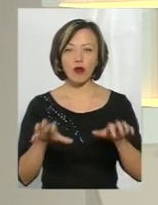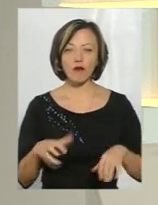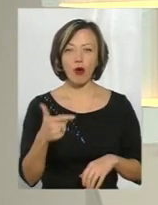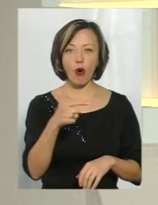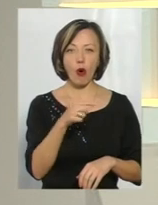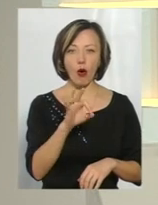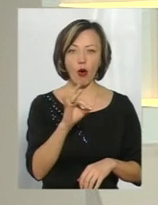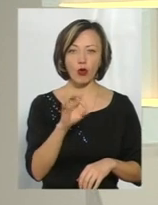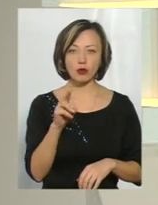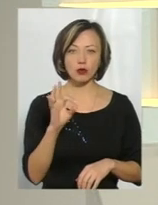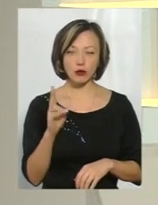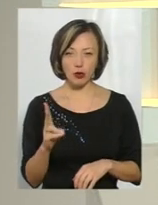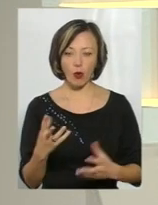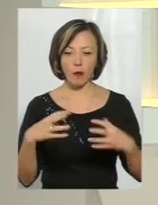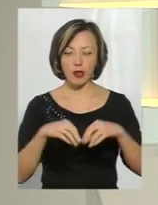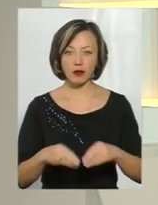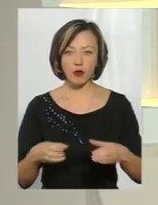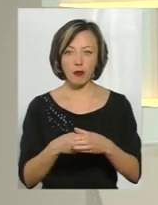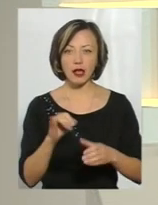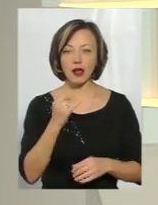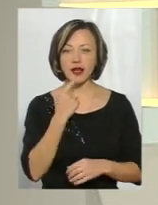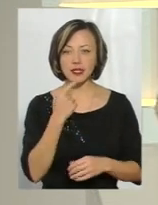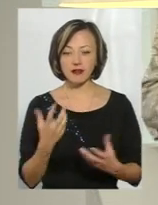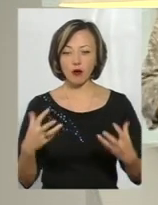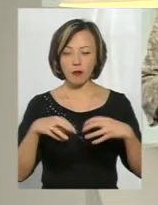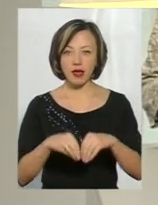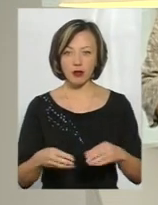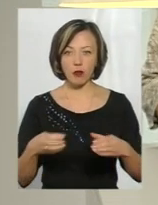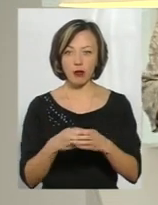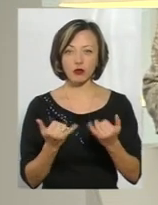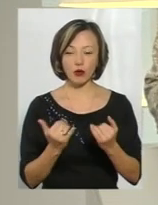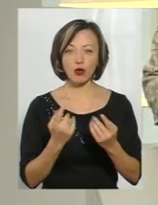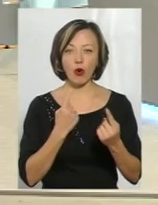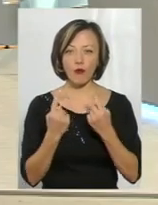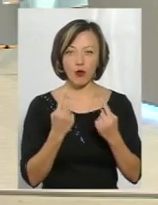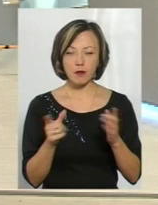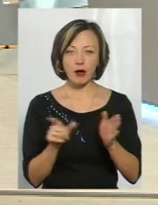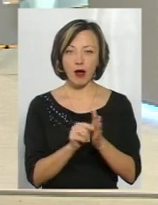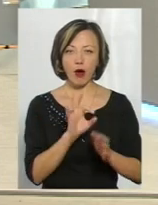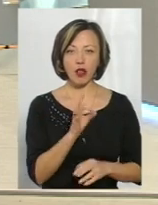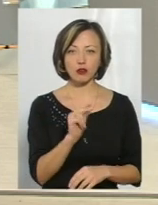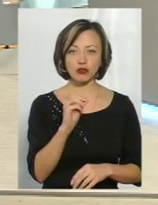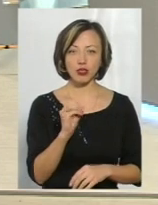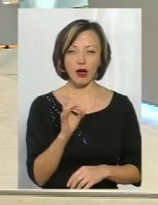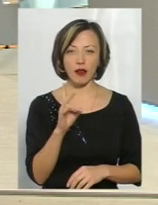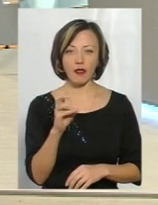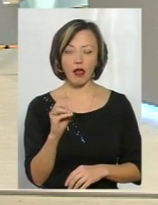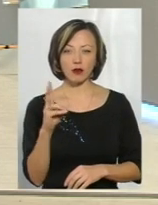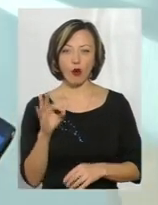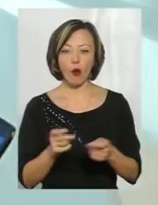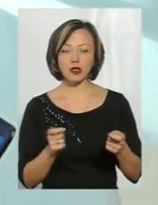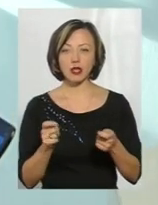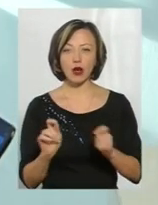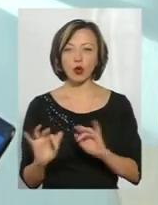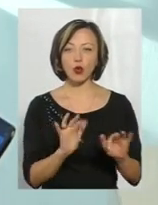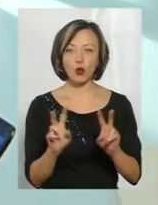Городоцькій об'єднаній тергромаді та в Красилівській об'єднаній тергромаді. Сьогодні говоримо із Олегом Черненком, координатором руху «Чесно» в